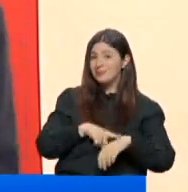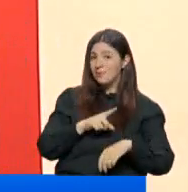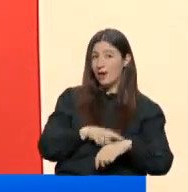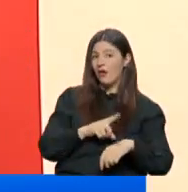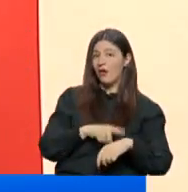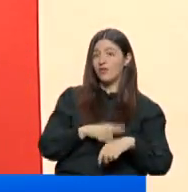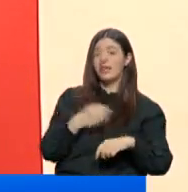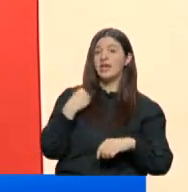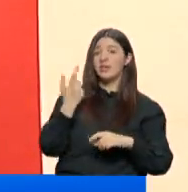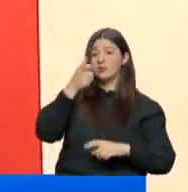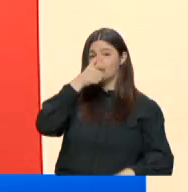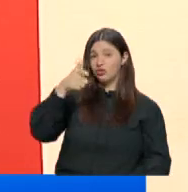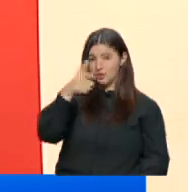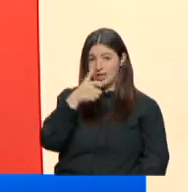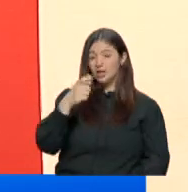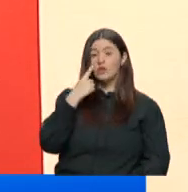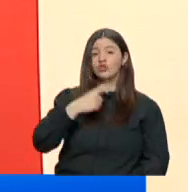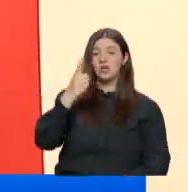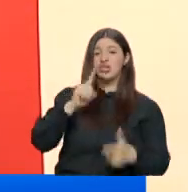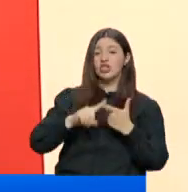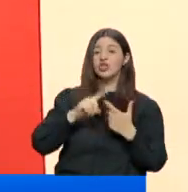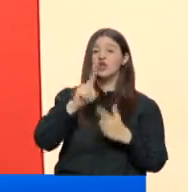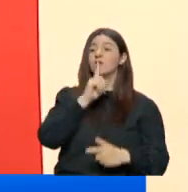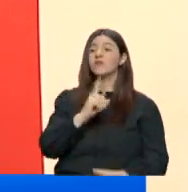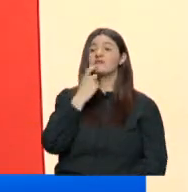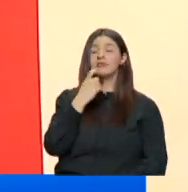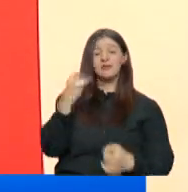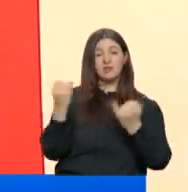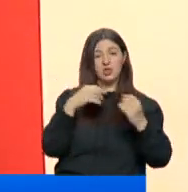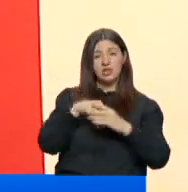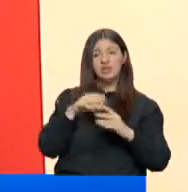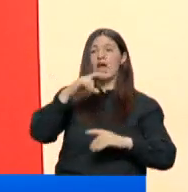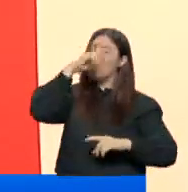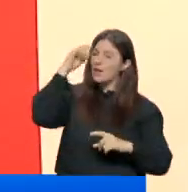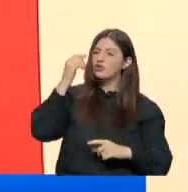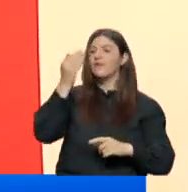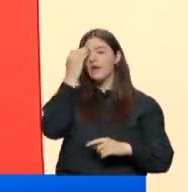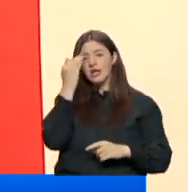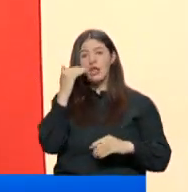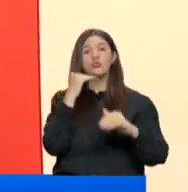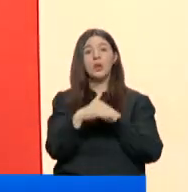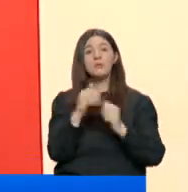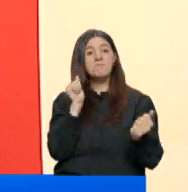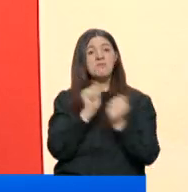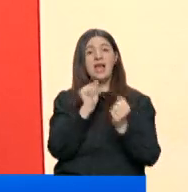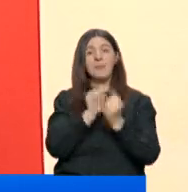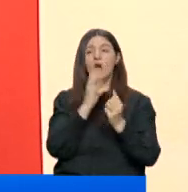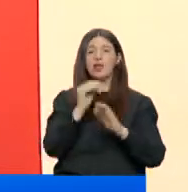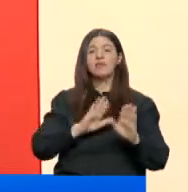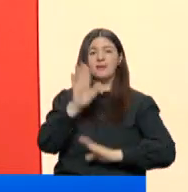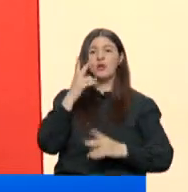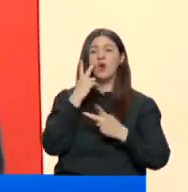zamanda yeni bir Türkiye'yi, Cumhuriyet'in ikinci yüzyılı tartışmalarında işte emekçiden, yoksuldan, halktan yana